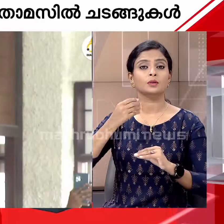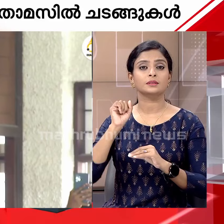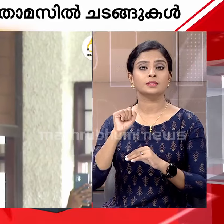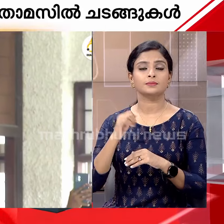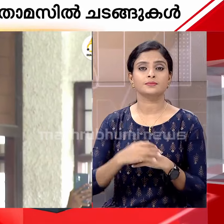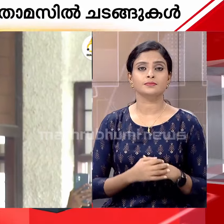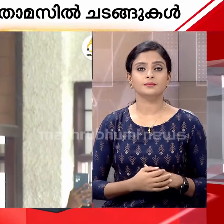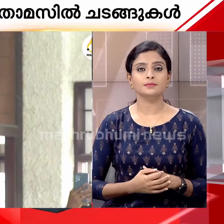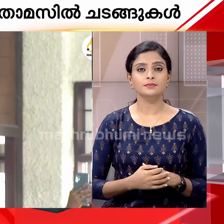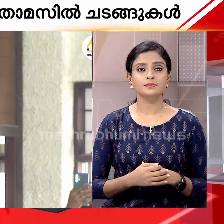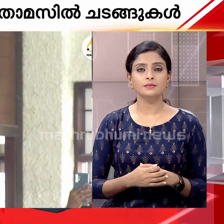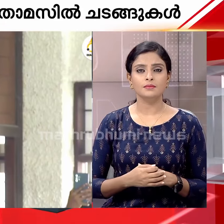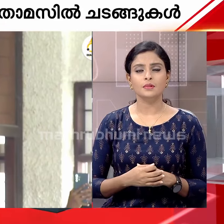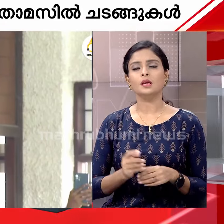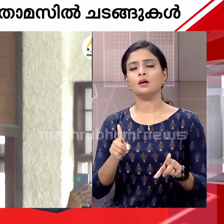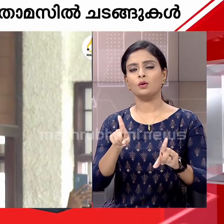ഇപ്രകാരം